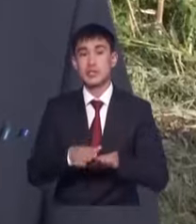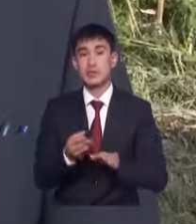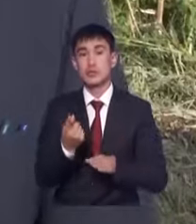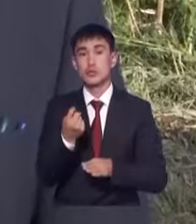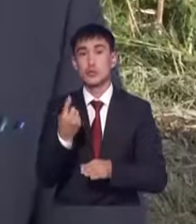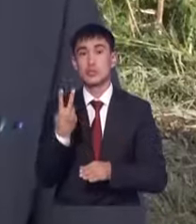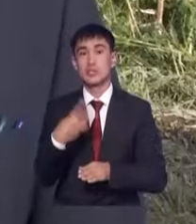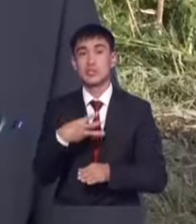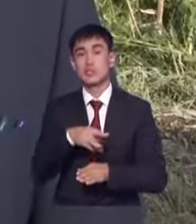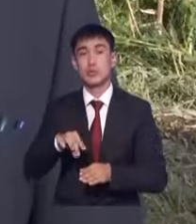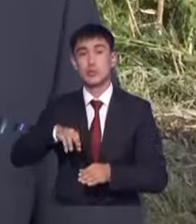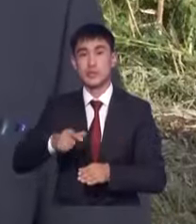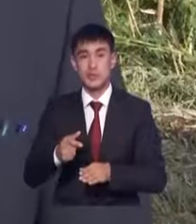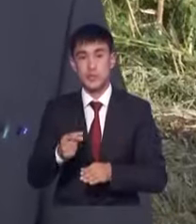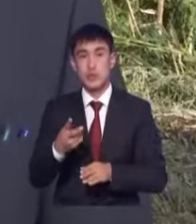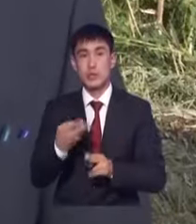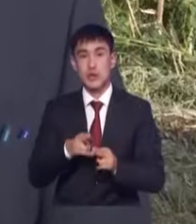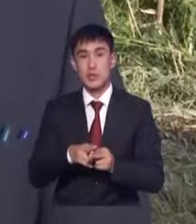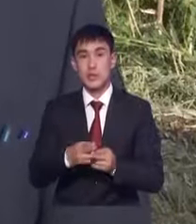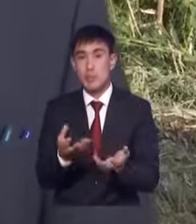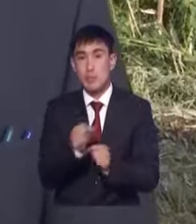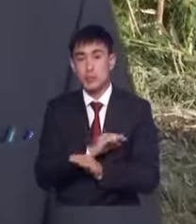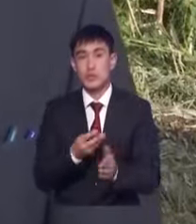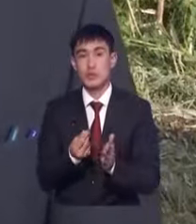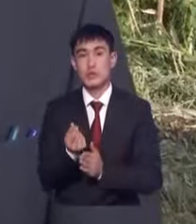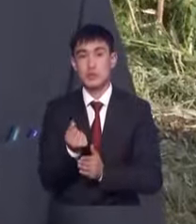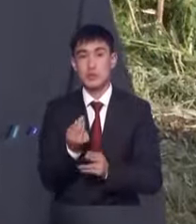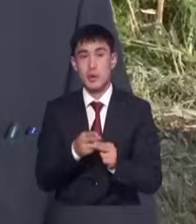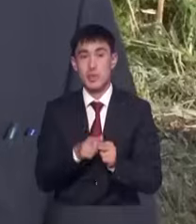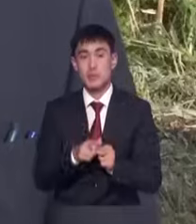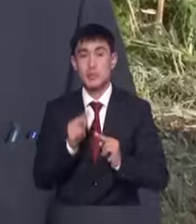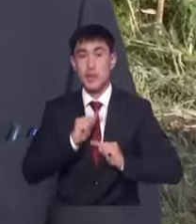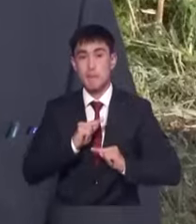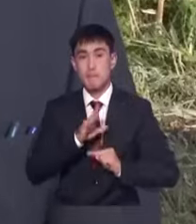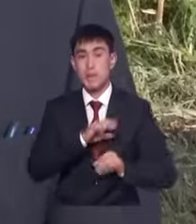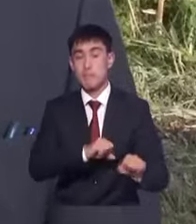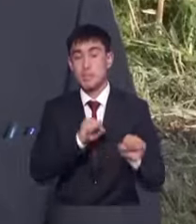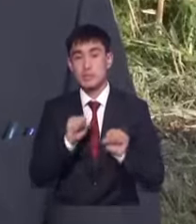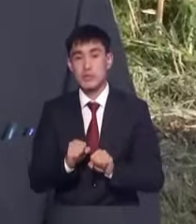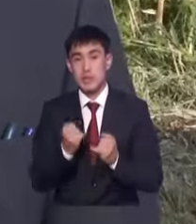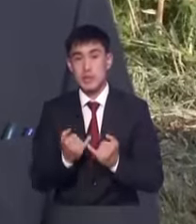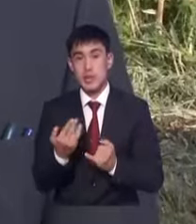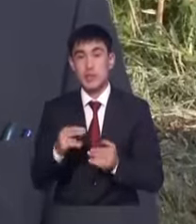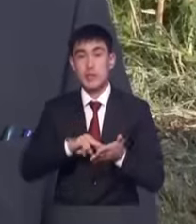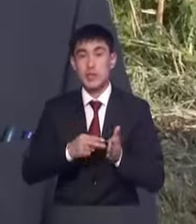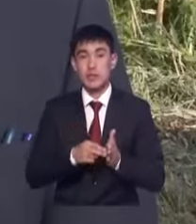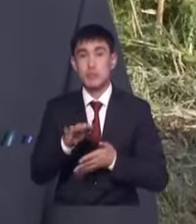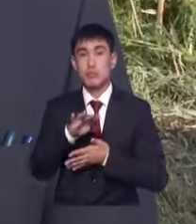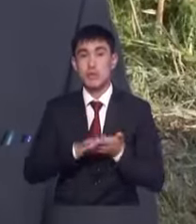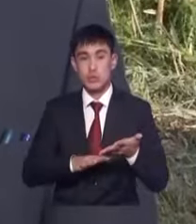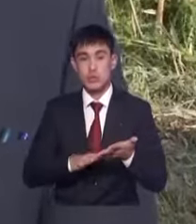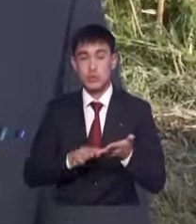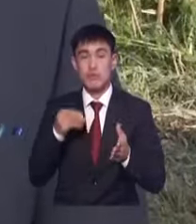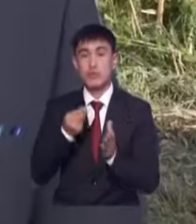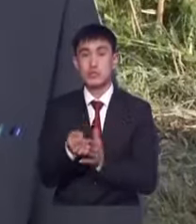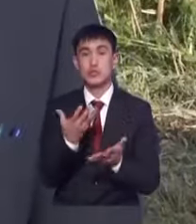оставшиеся 130 миллионов тенге. Однако они не получили финансирования, поэтому и работы были приостановлены. Теперь они планируют продолжить,